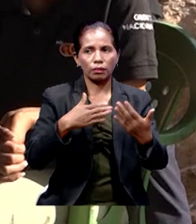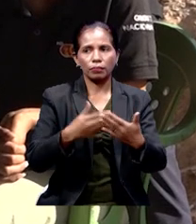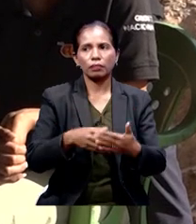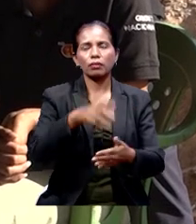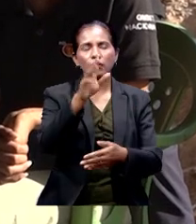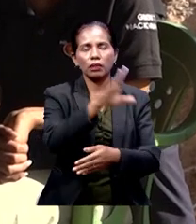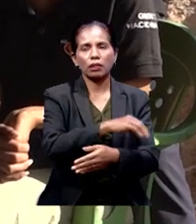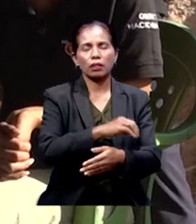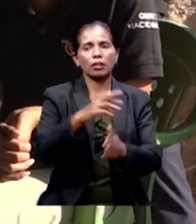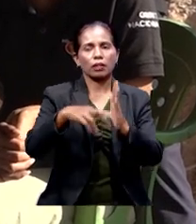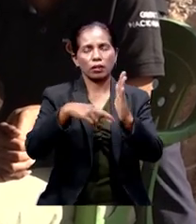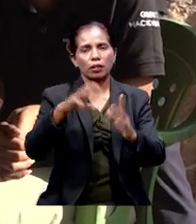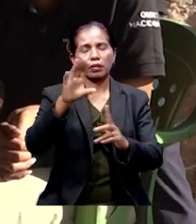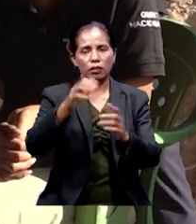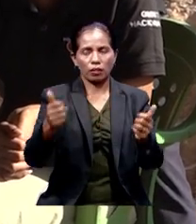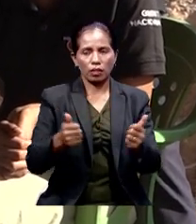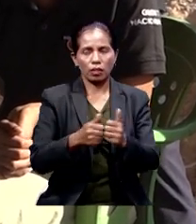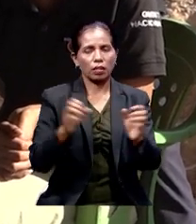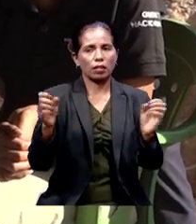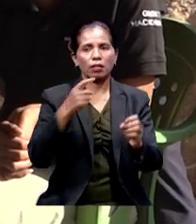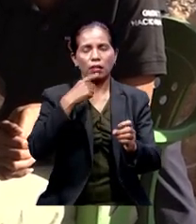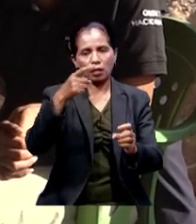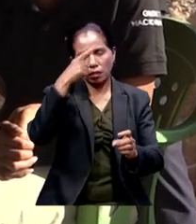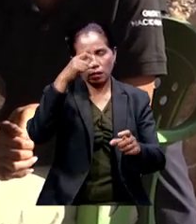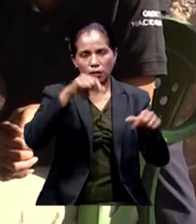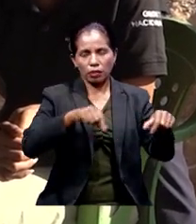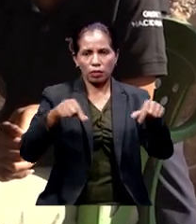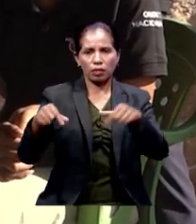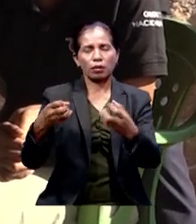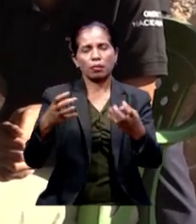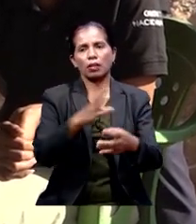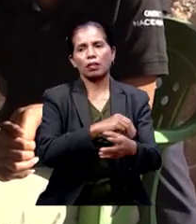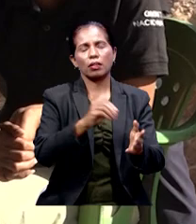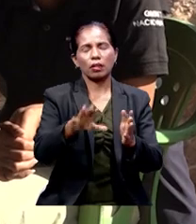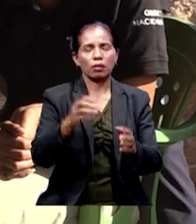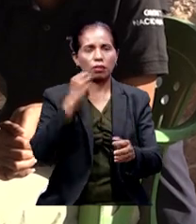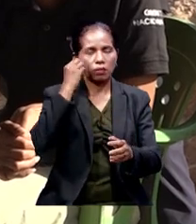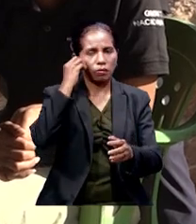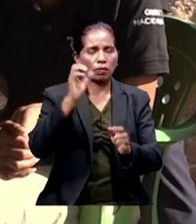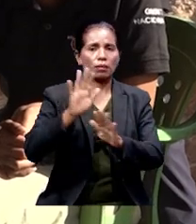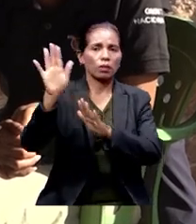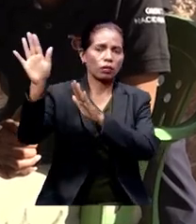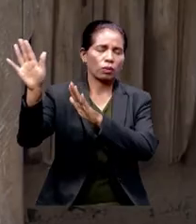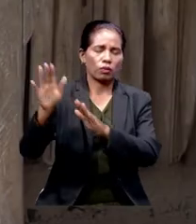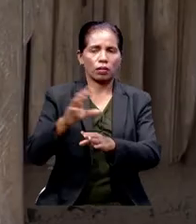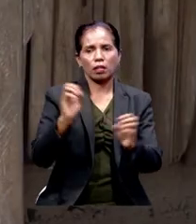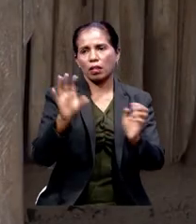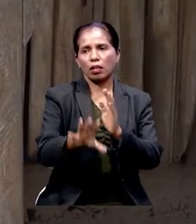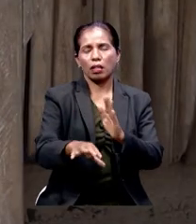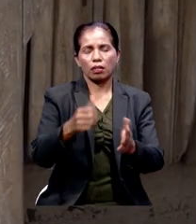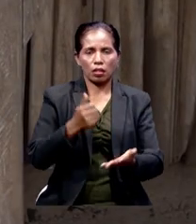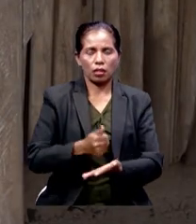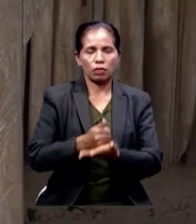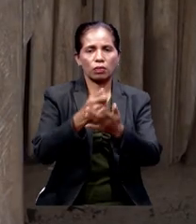ne se fi aldeia kai sabe mos lamenta, tamia deficiencia balum ne be hela liu ia are rurais la hetan